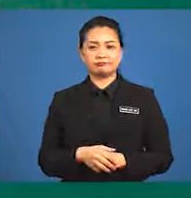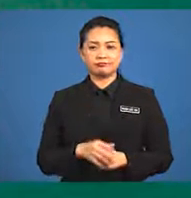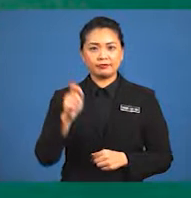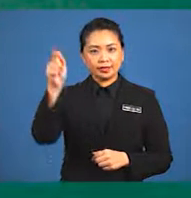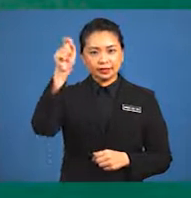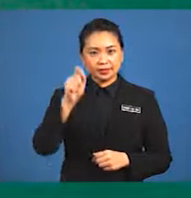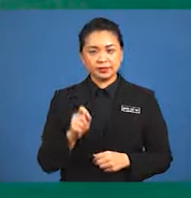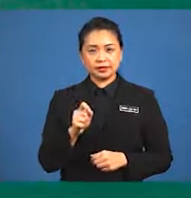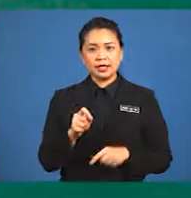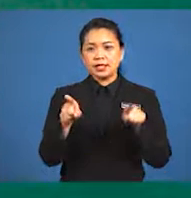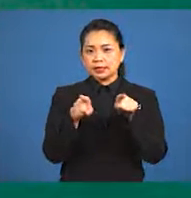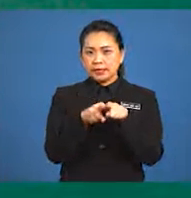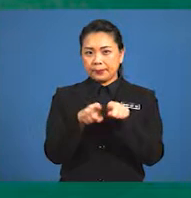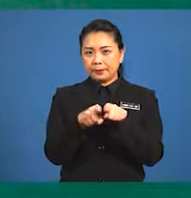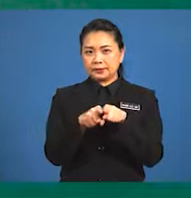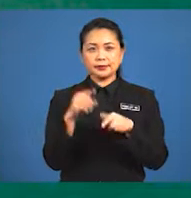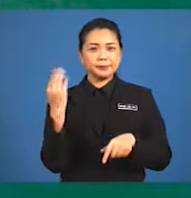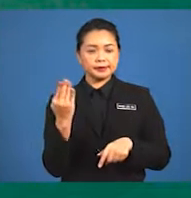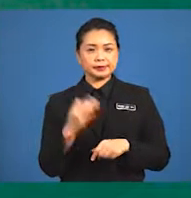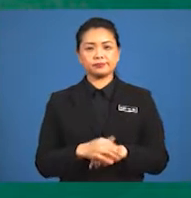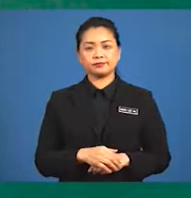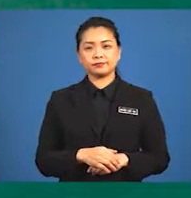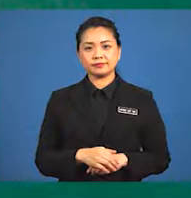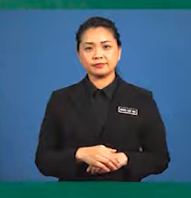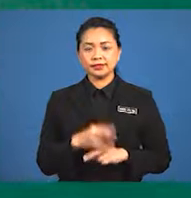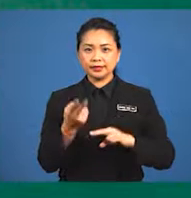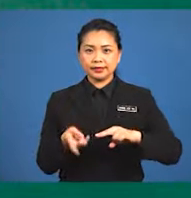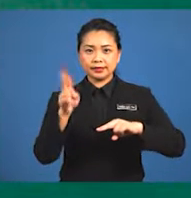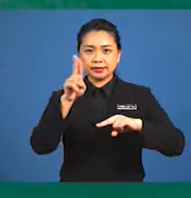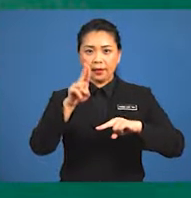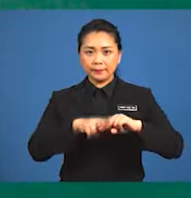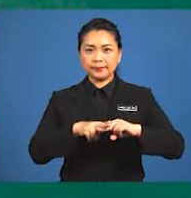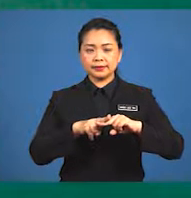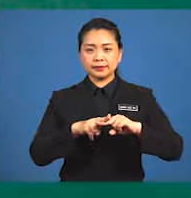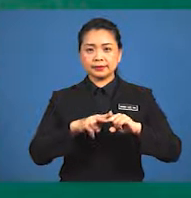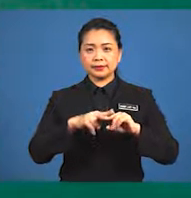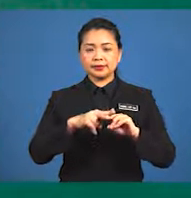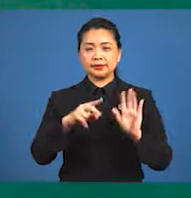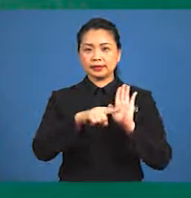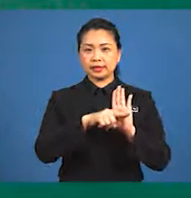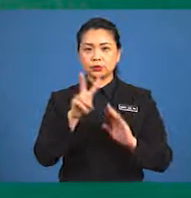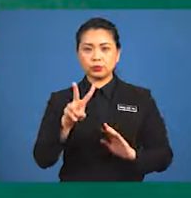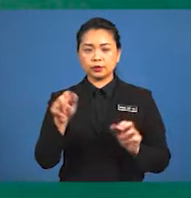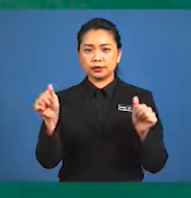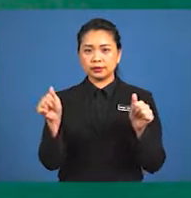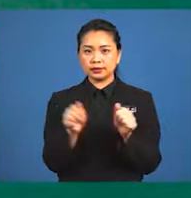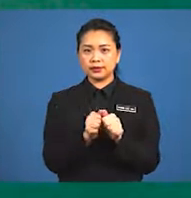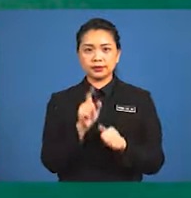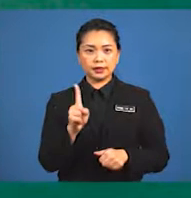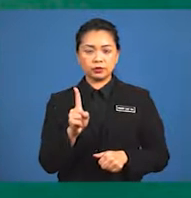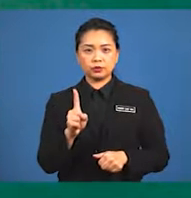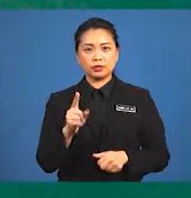Khamirkan seperti biasa. Kita tambahkan negatif 2 dengan 1,